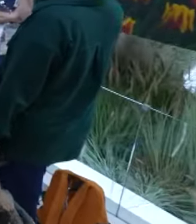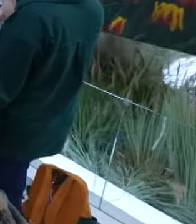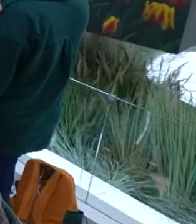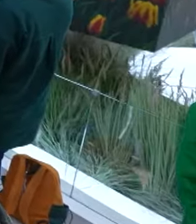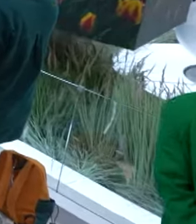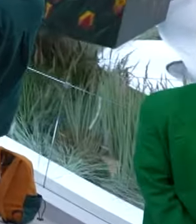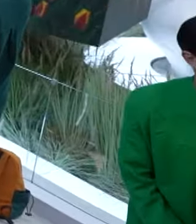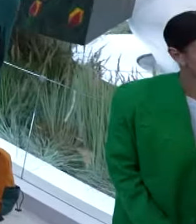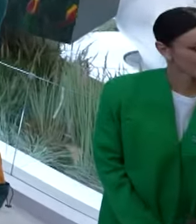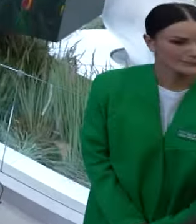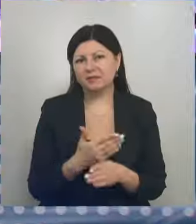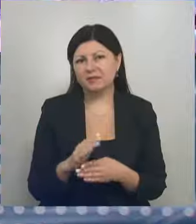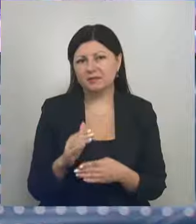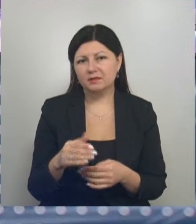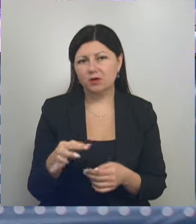день».